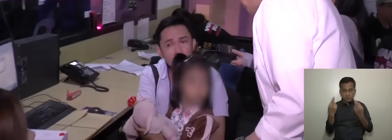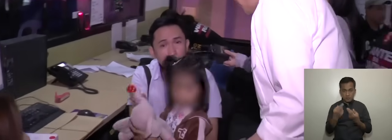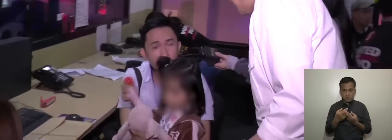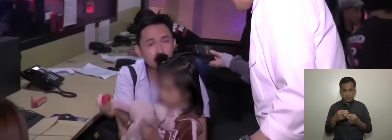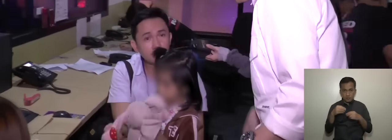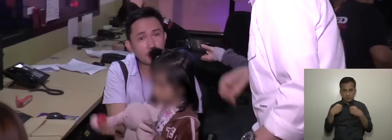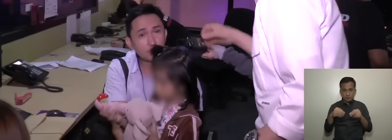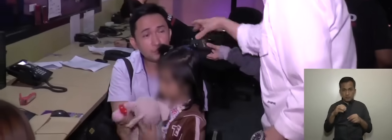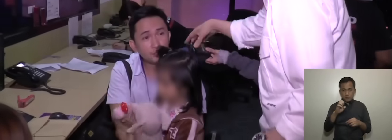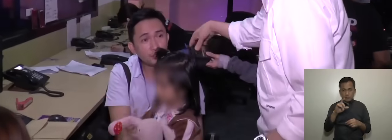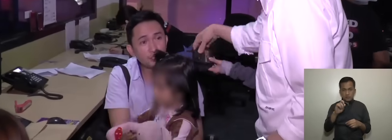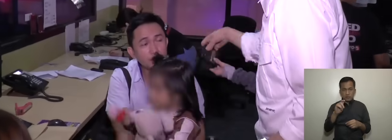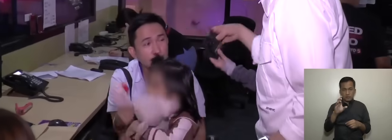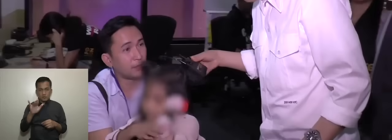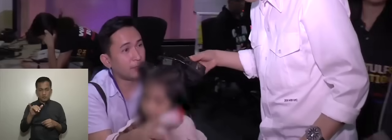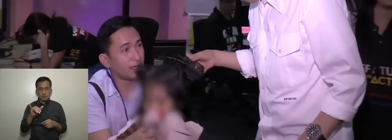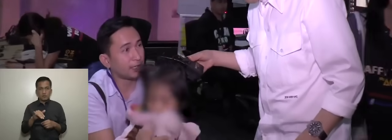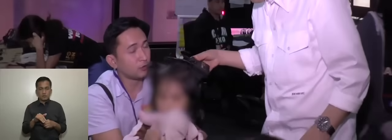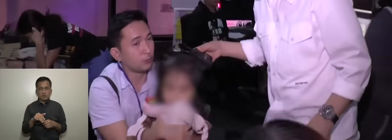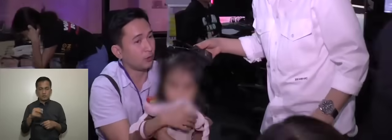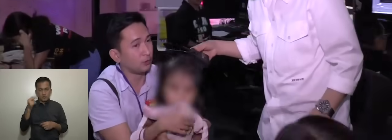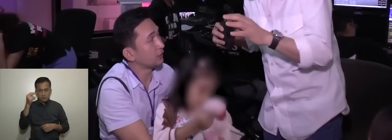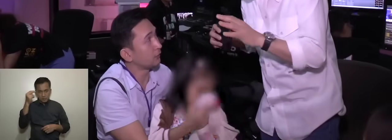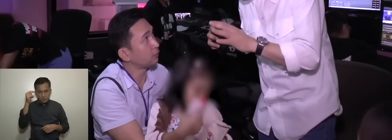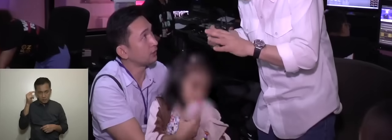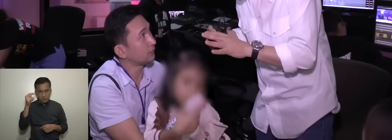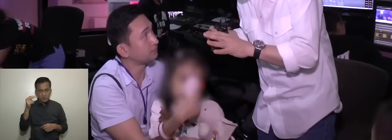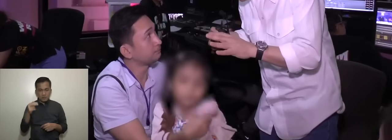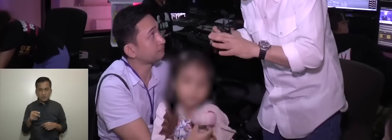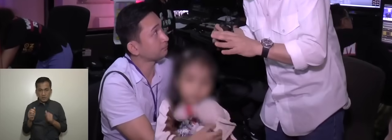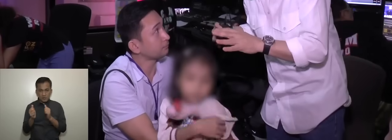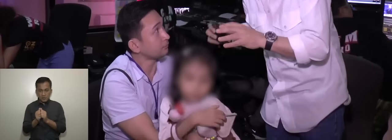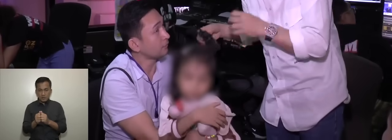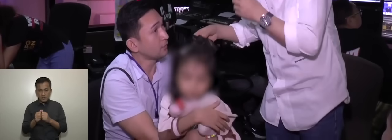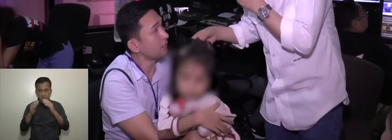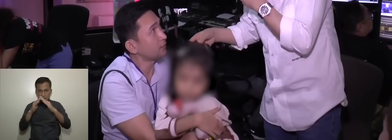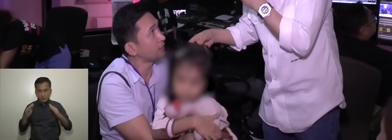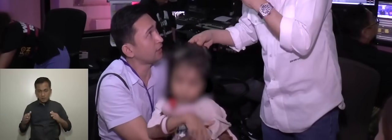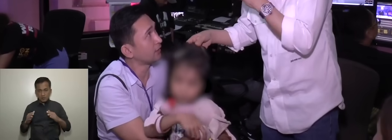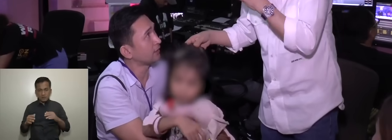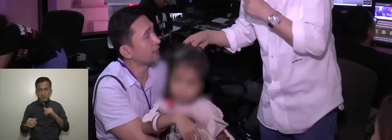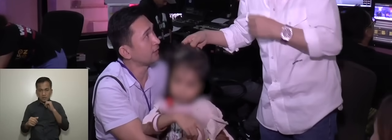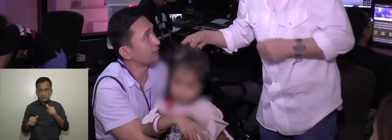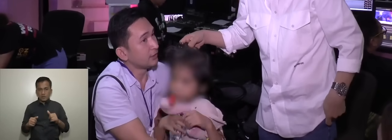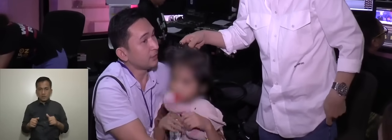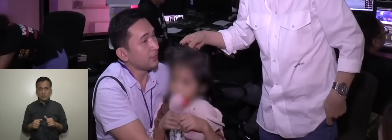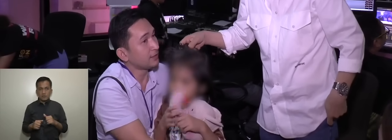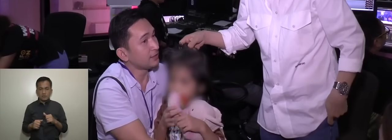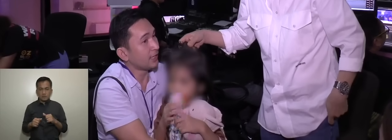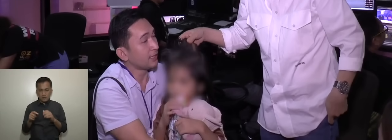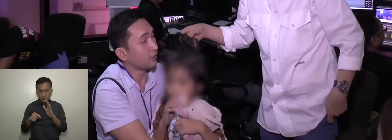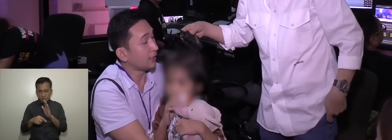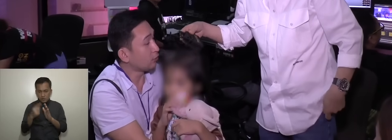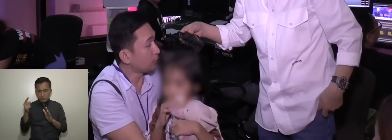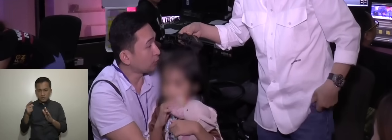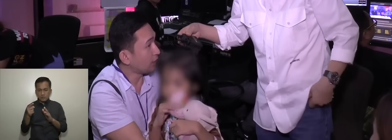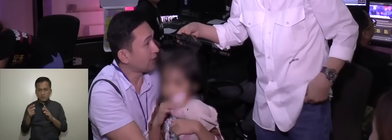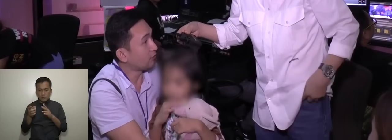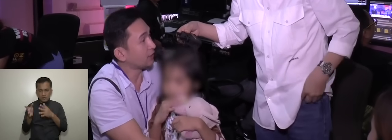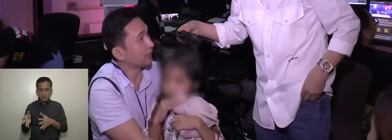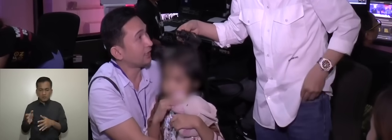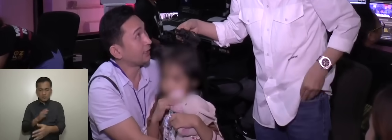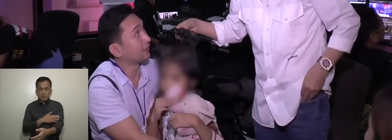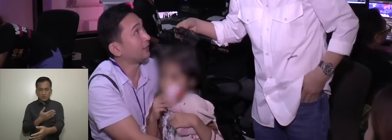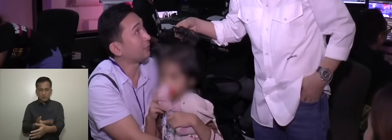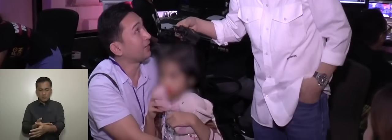ng ecstasy? Opo. Meron po, sir. Pamangking ko po. Yung ba kasama siya tirahan? Hindi po, sir. Hindi. Ha? Isang beses lang iniwanan ko po itong